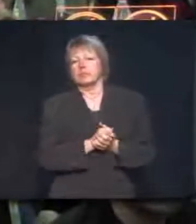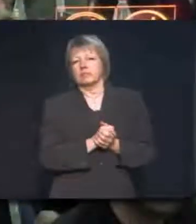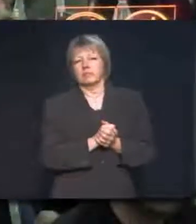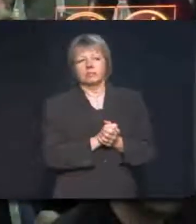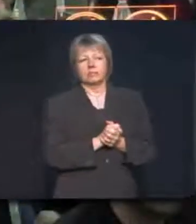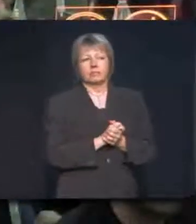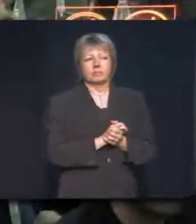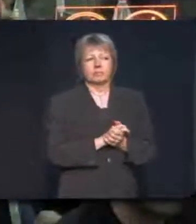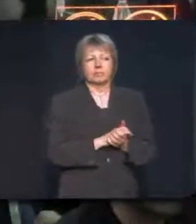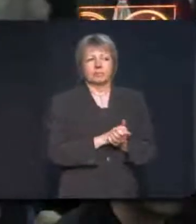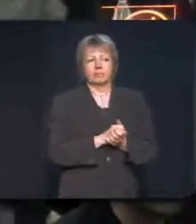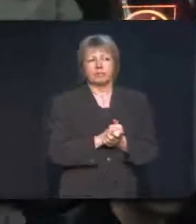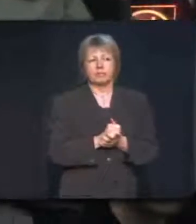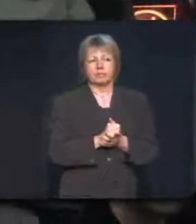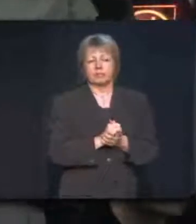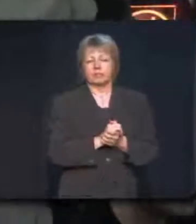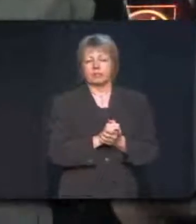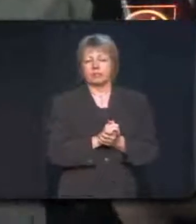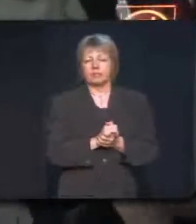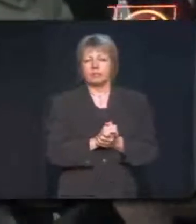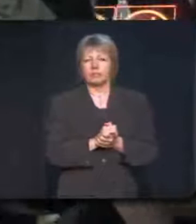die Sommerzeit abzuschaffen